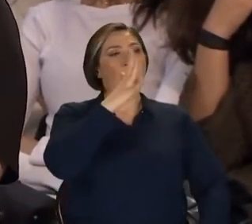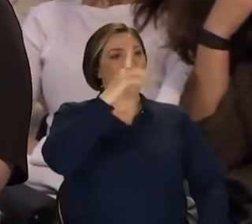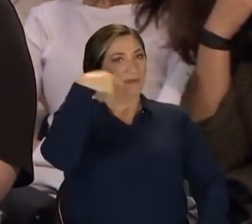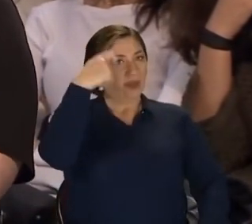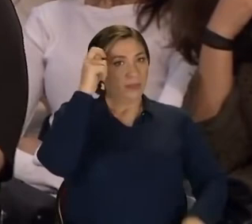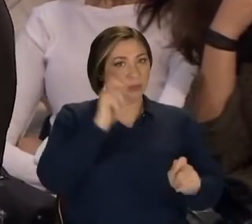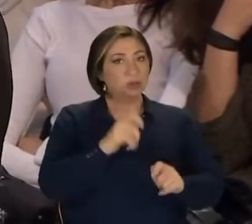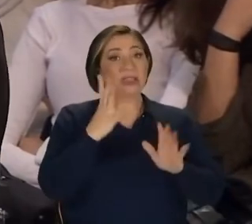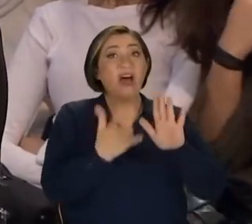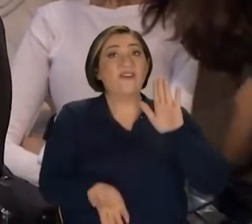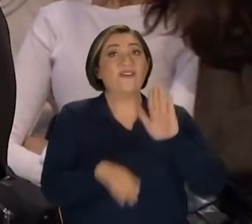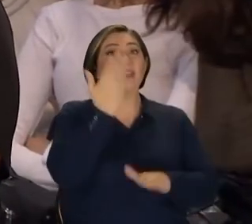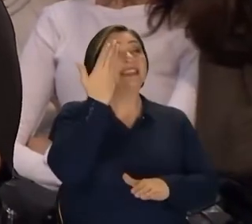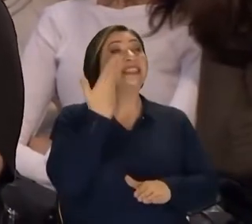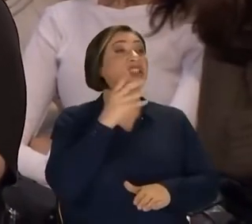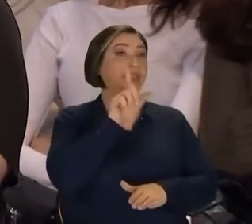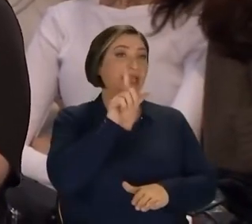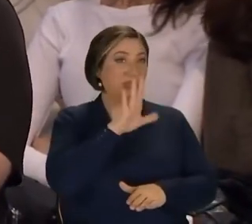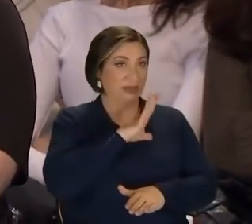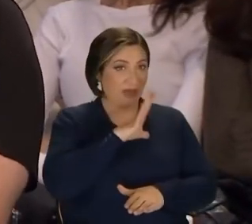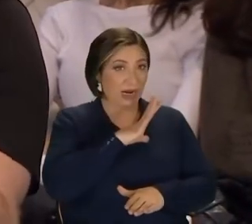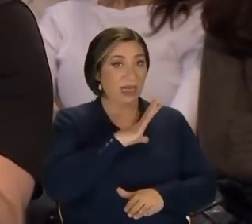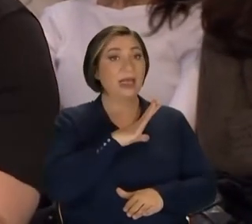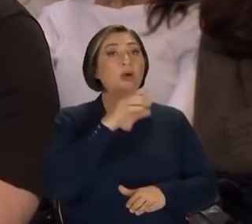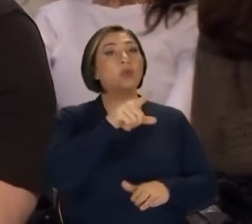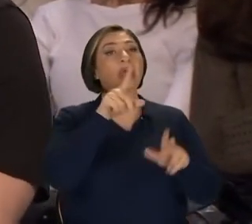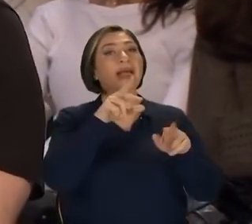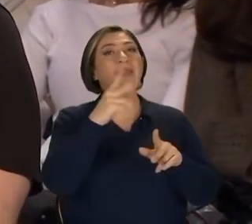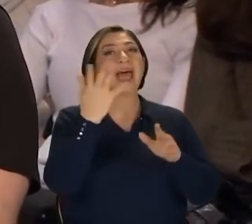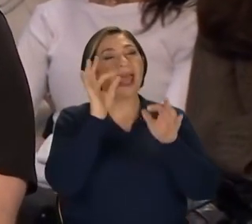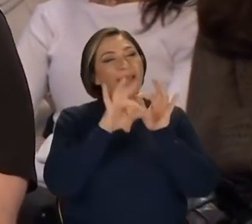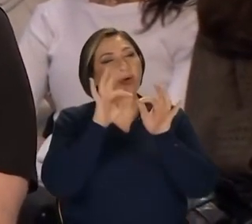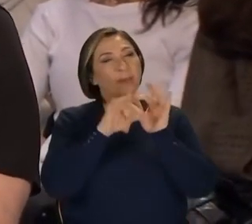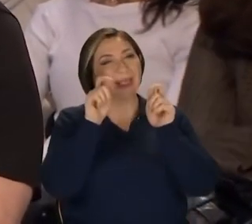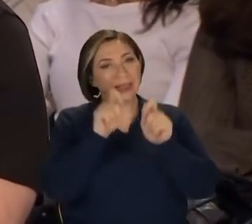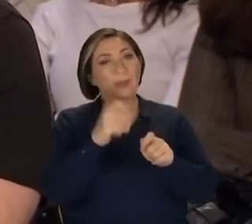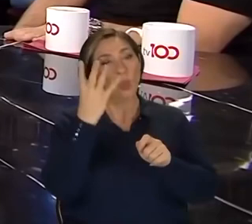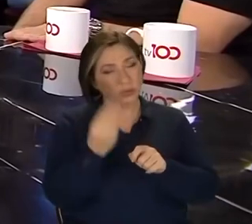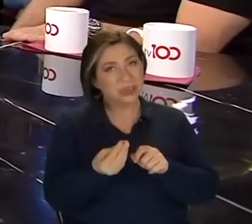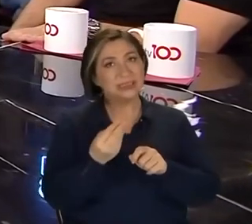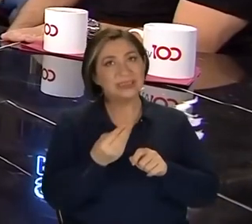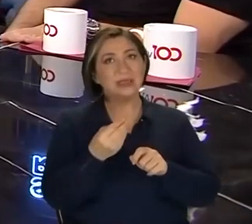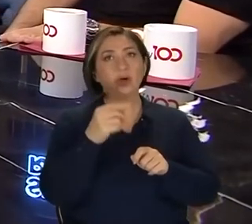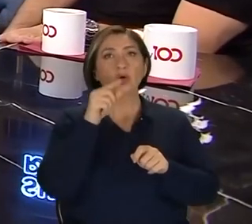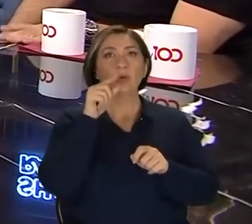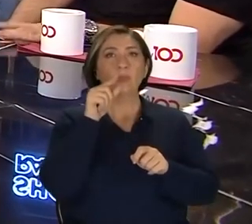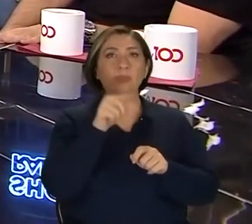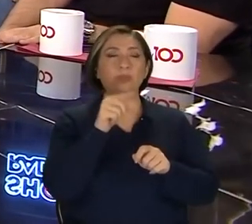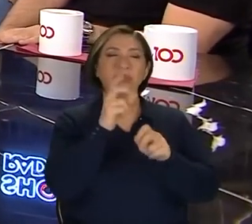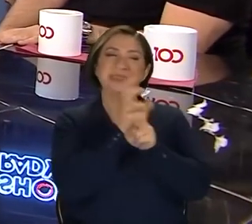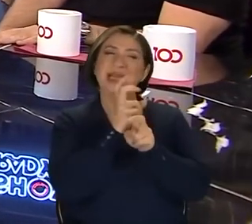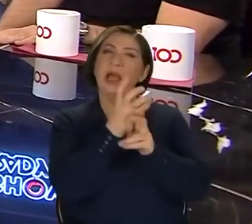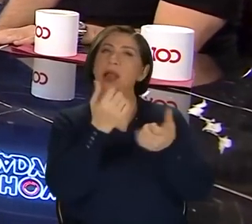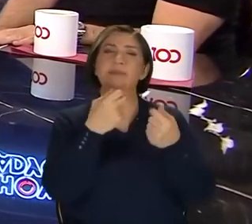film yapıyorsanız daha fazla seyirciye ihtiyacınız olur. Bunlar evet. gibi birazcık daha ekonomik yapıyor olursanız evet. bu